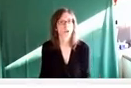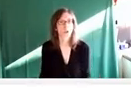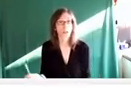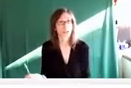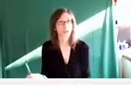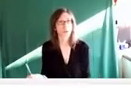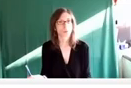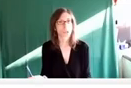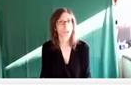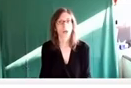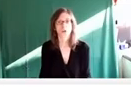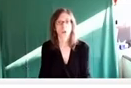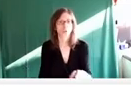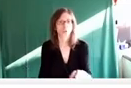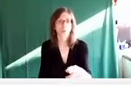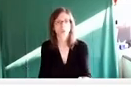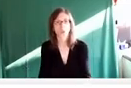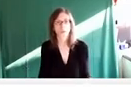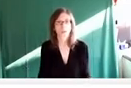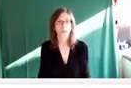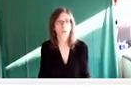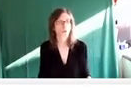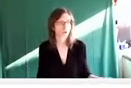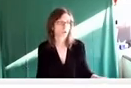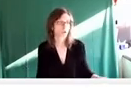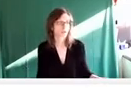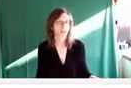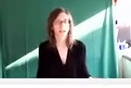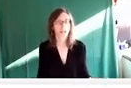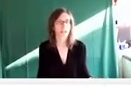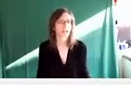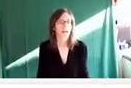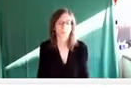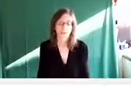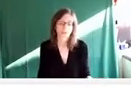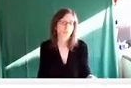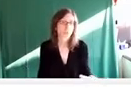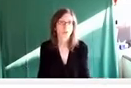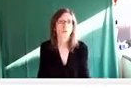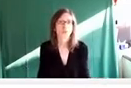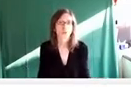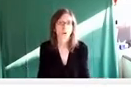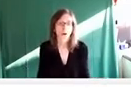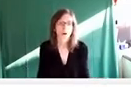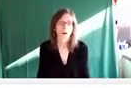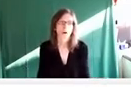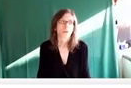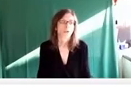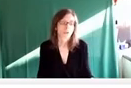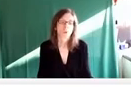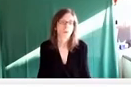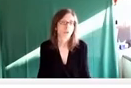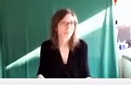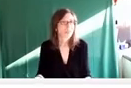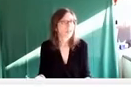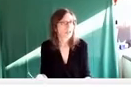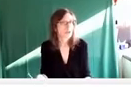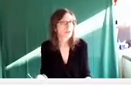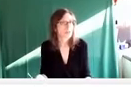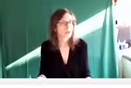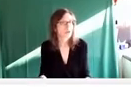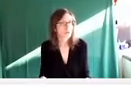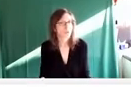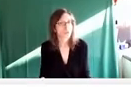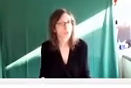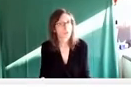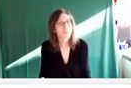projet sur ma clé USB, j'en ai une sur mon ordi puis une sur mon disque externe. Bien, si vous passez au feu, vous avez beau avoir 10 clés